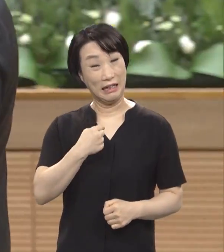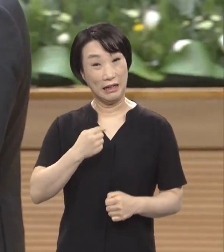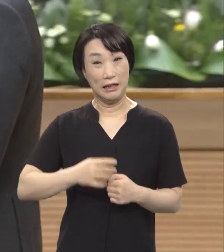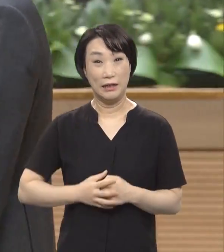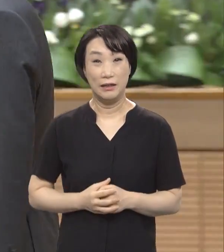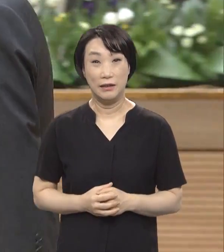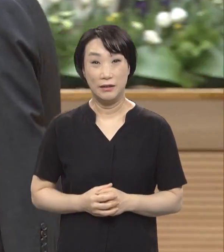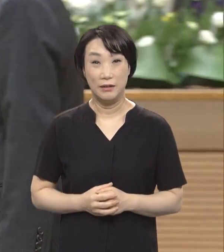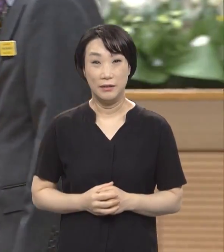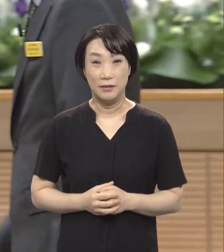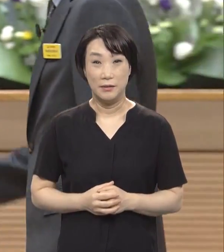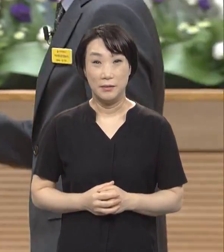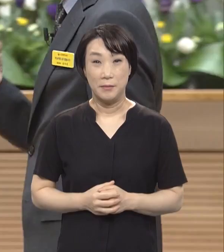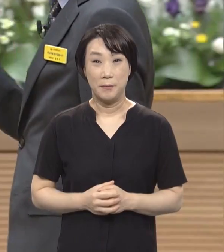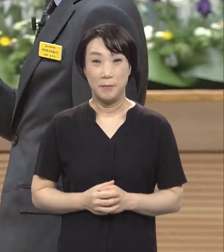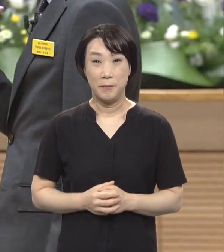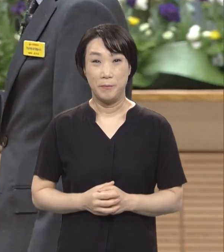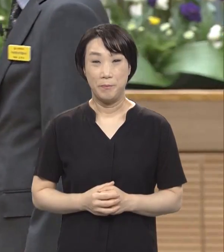사람이다.